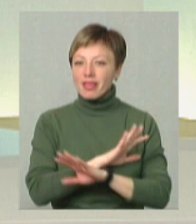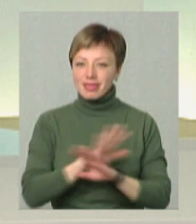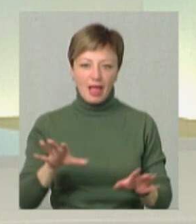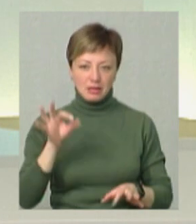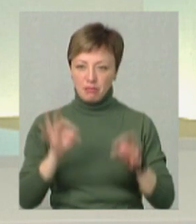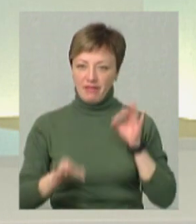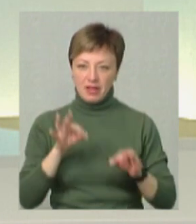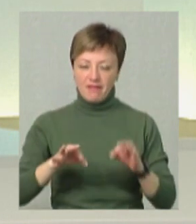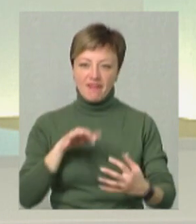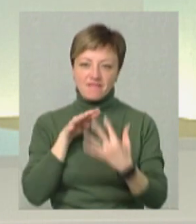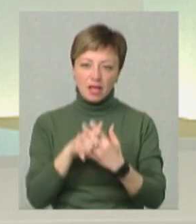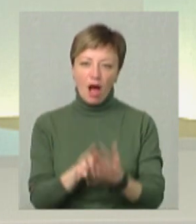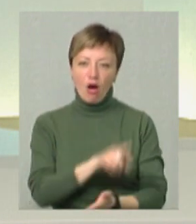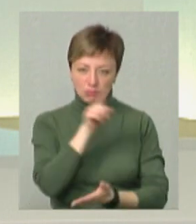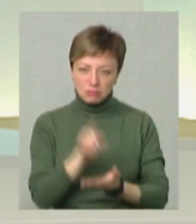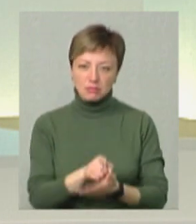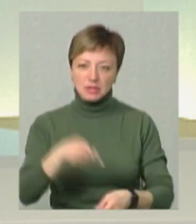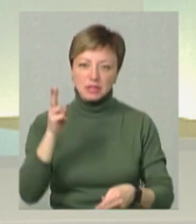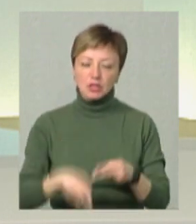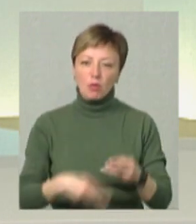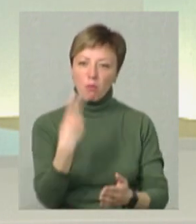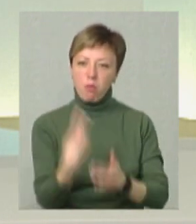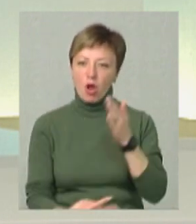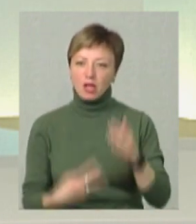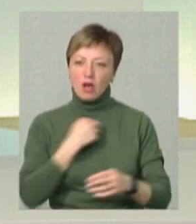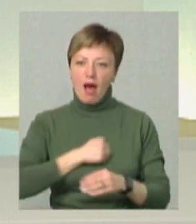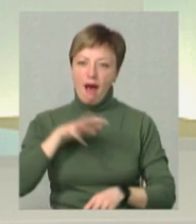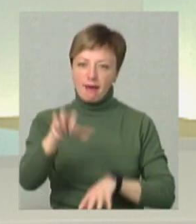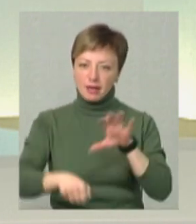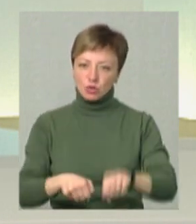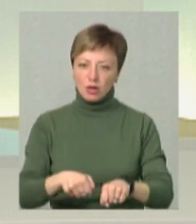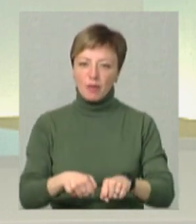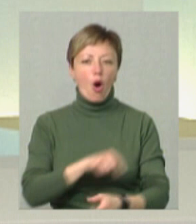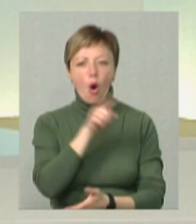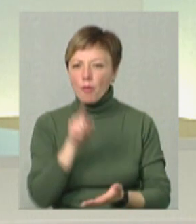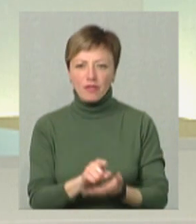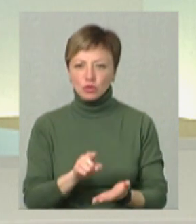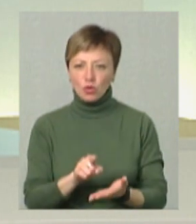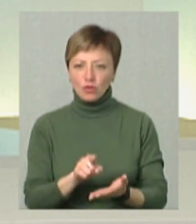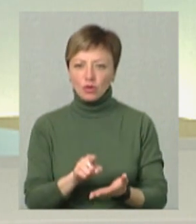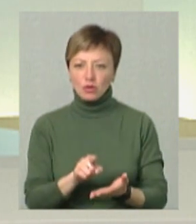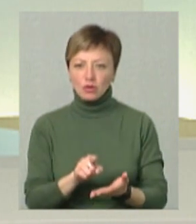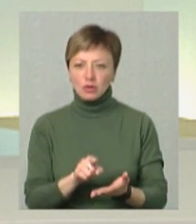війна обов'язково закінчиться поразкою агресора. Обов'язково.